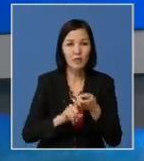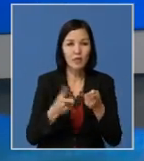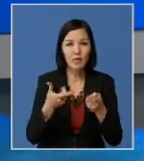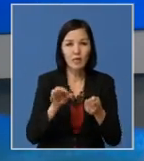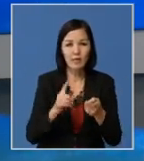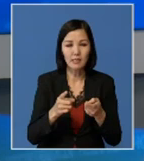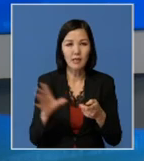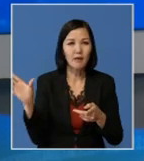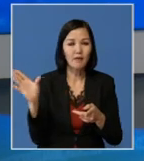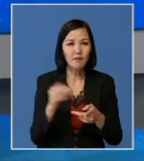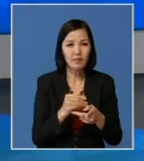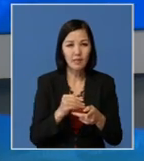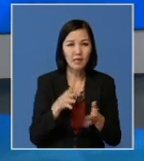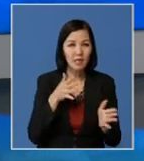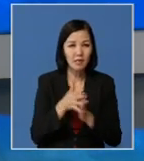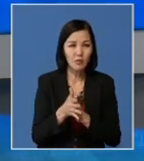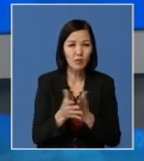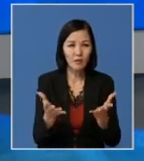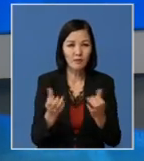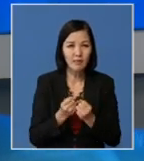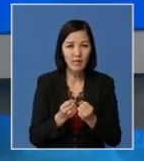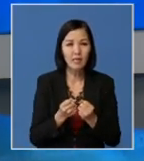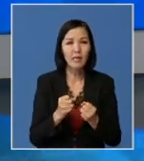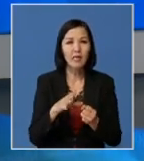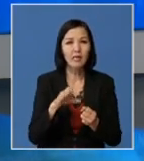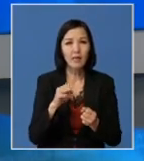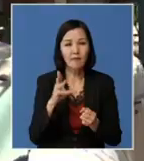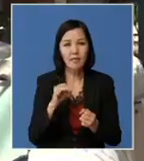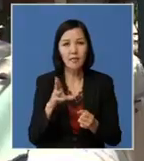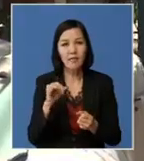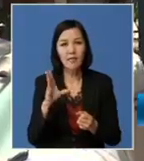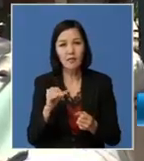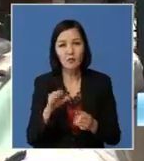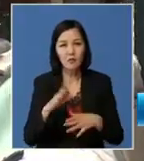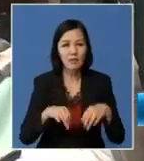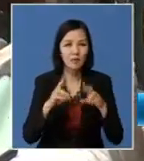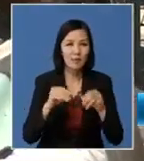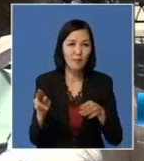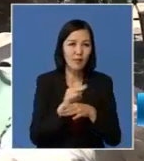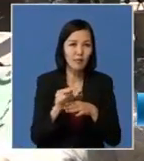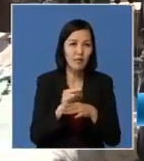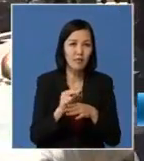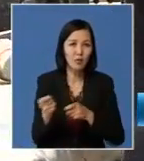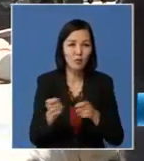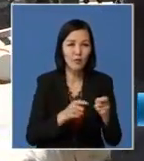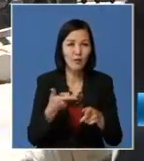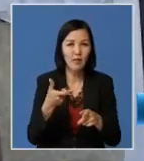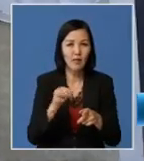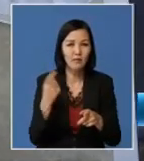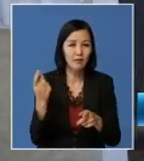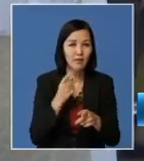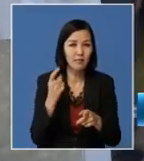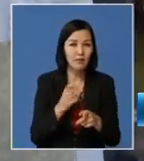газ. Все хлопоты на себя взяли компании «Тайвиди» и «Аристон», а также специализированное монтажно-наладочное управление газового